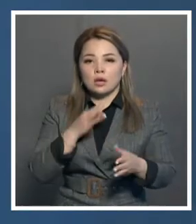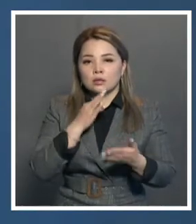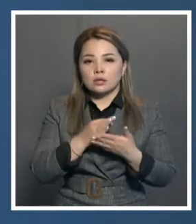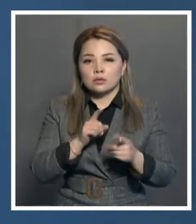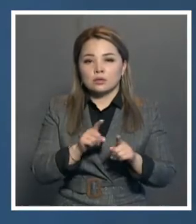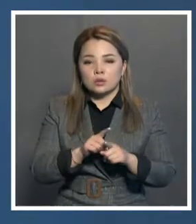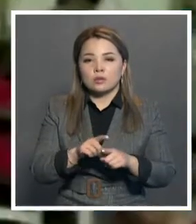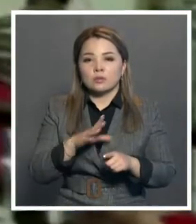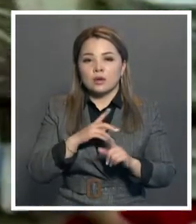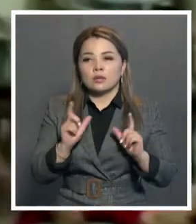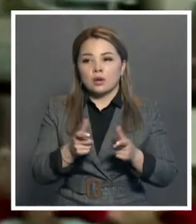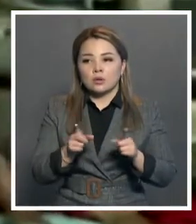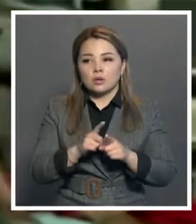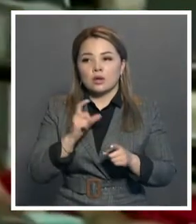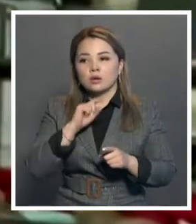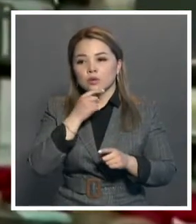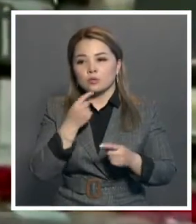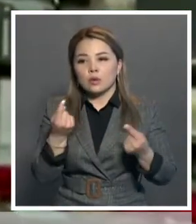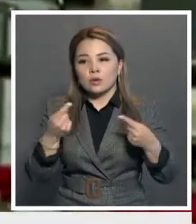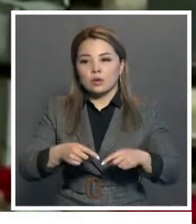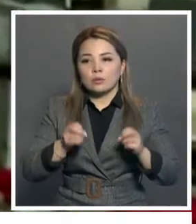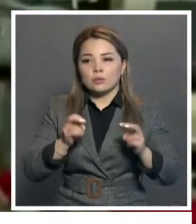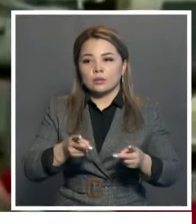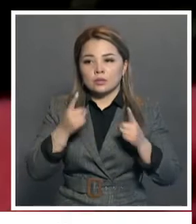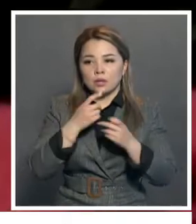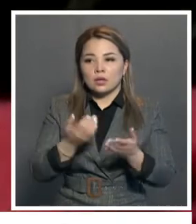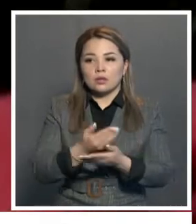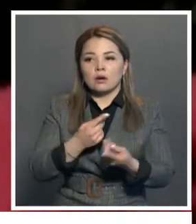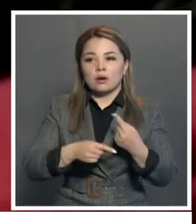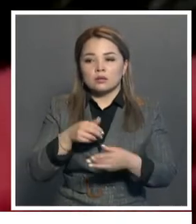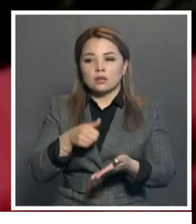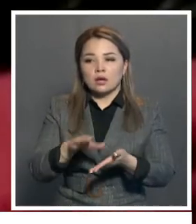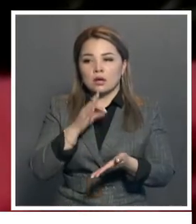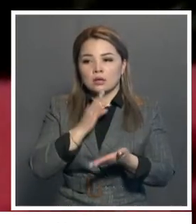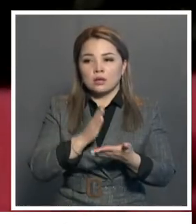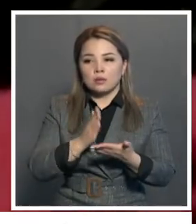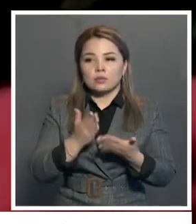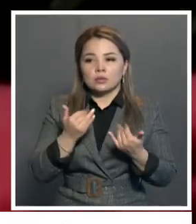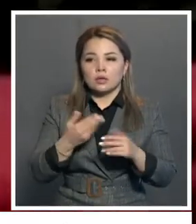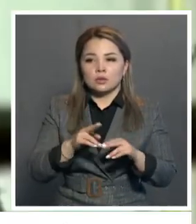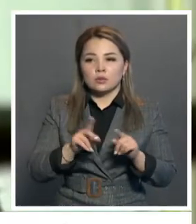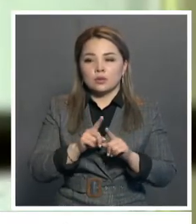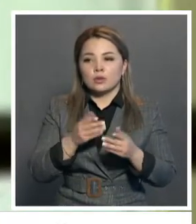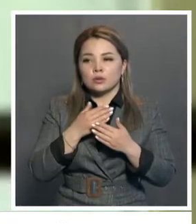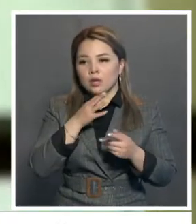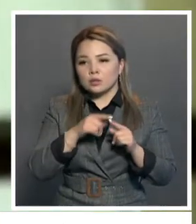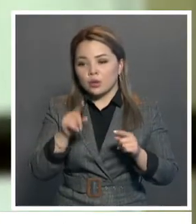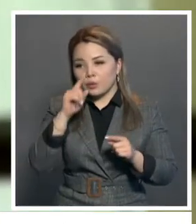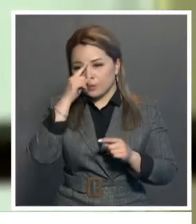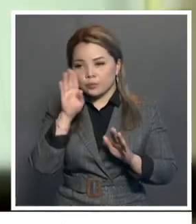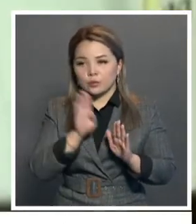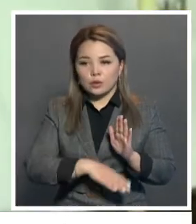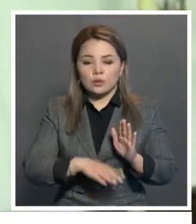Моди үкіметі локдаун экономиканы күйретеді деген қауіппен одан қайта-қайта бас тартып жатыр. Соңғы мәліметке қарағанда Үндістанда